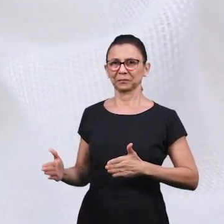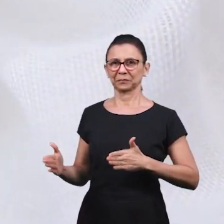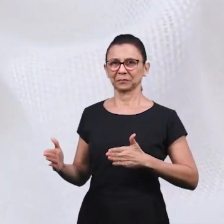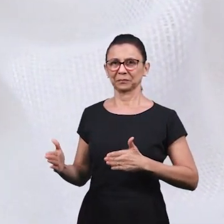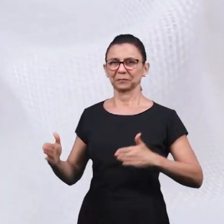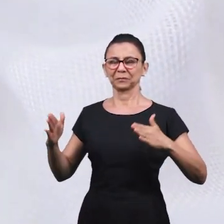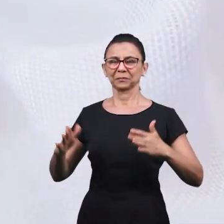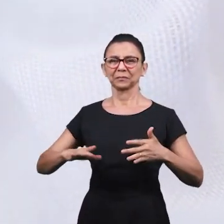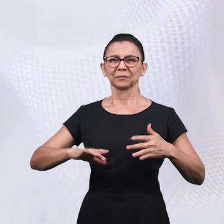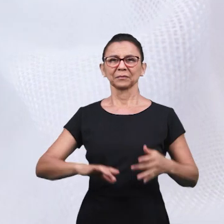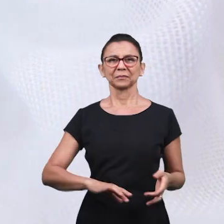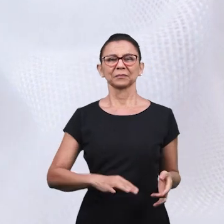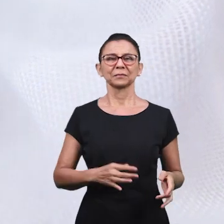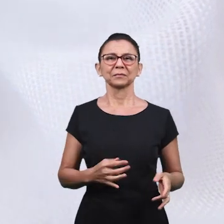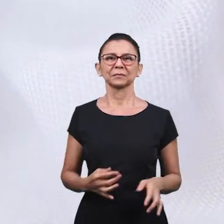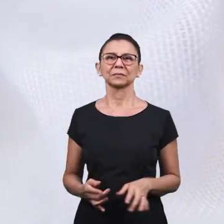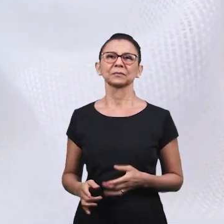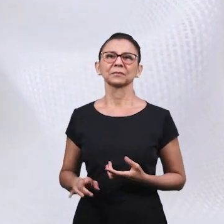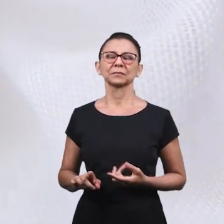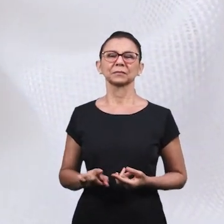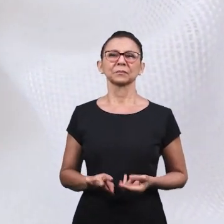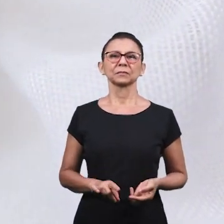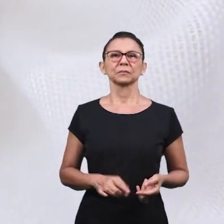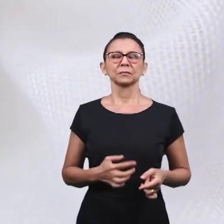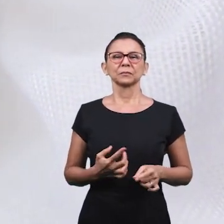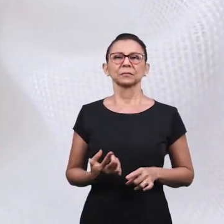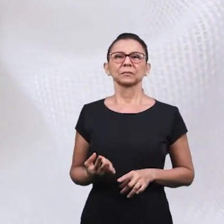justiças dos santos.